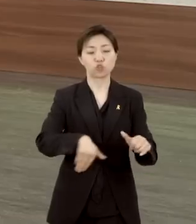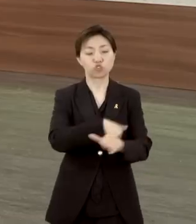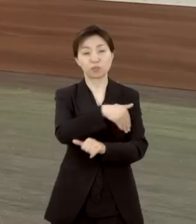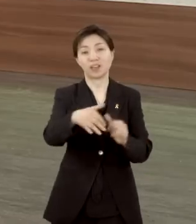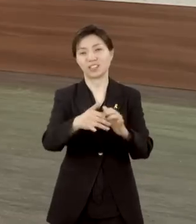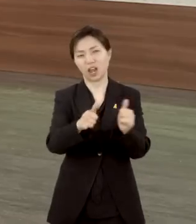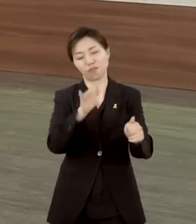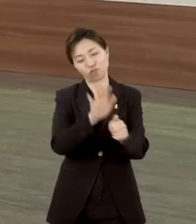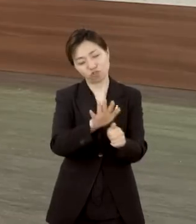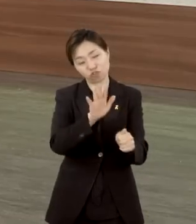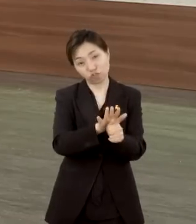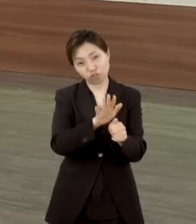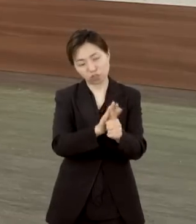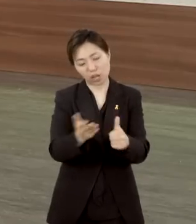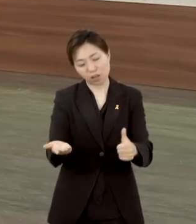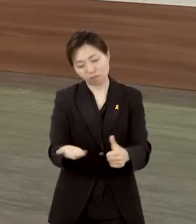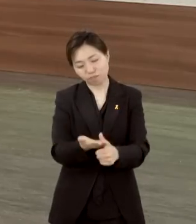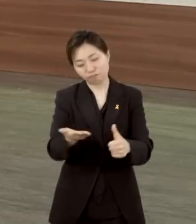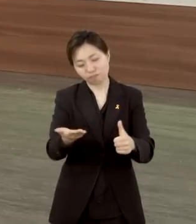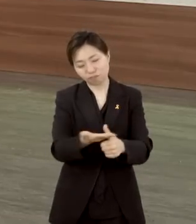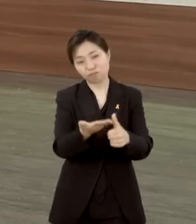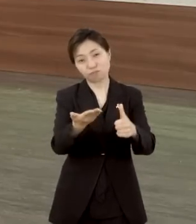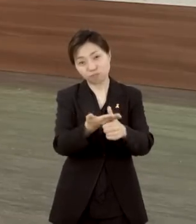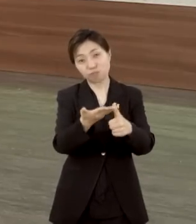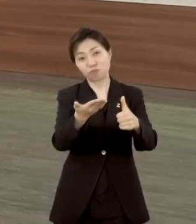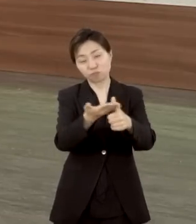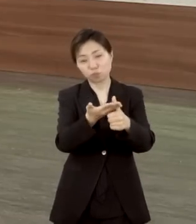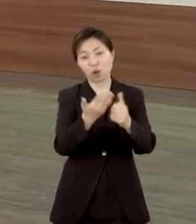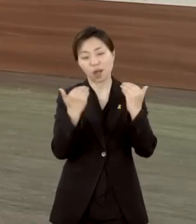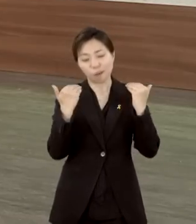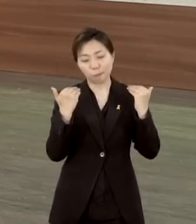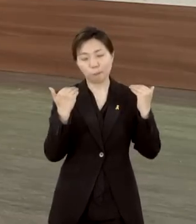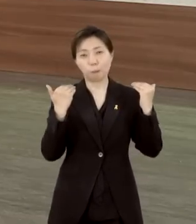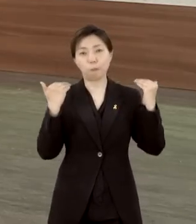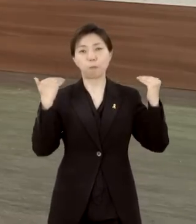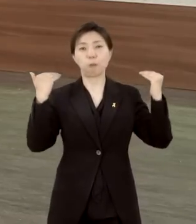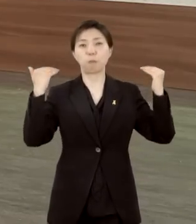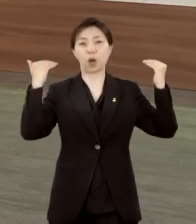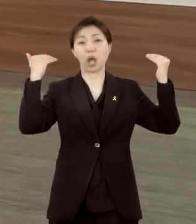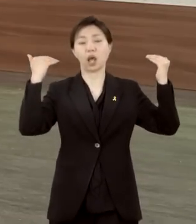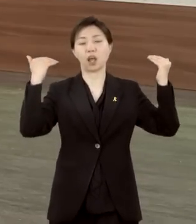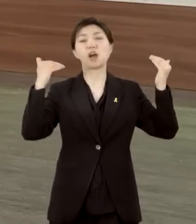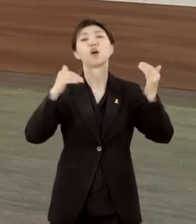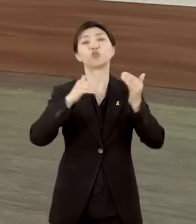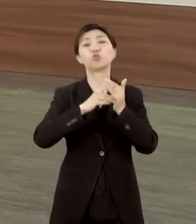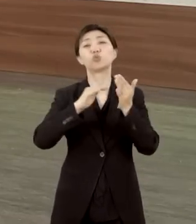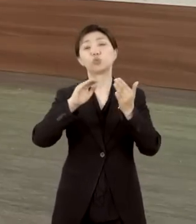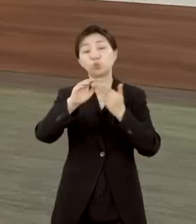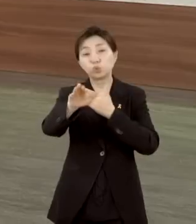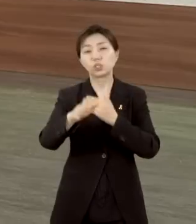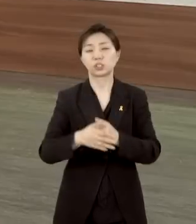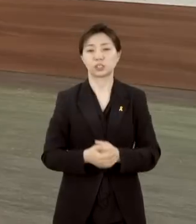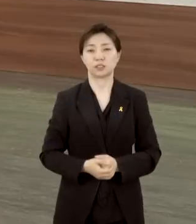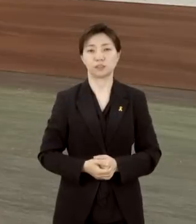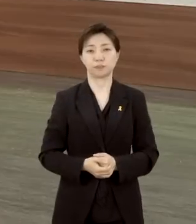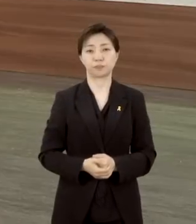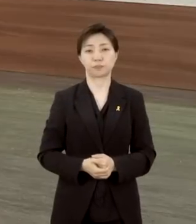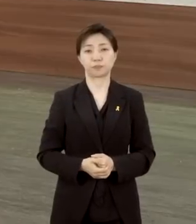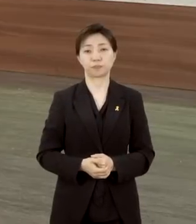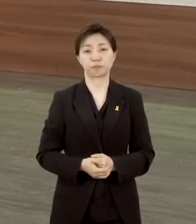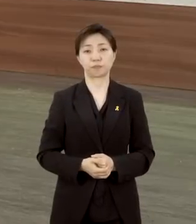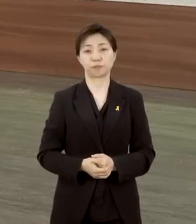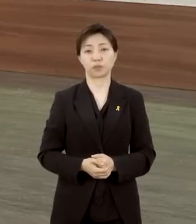친척들의 도움으로 잘 무럭무럭 잘 자라서 그렇게 이제 스스로